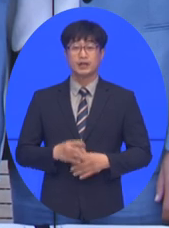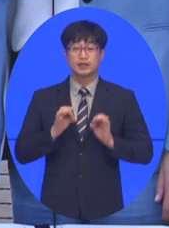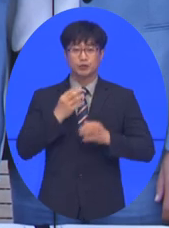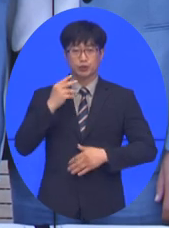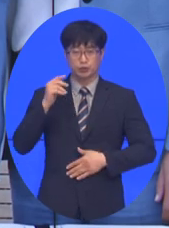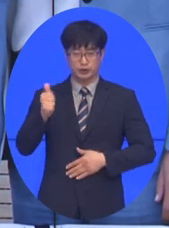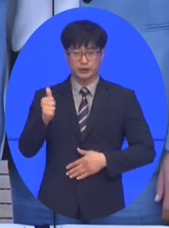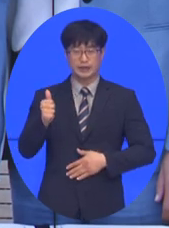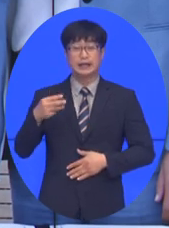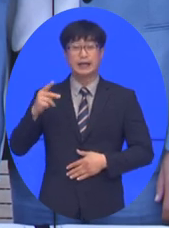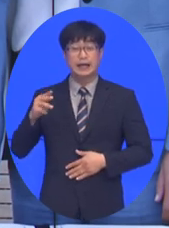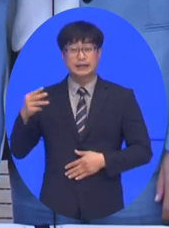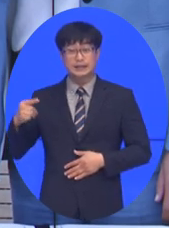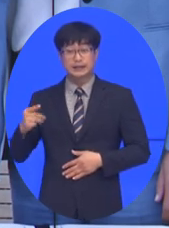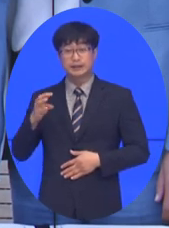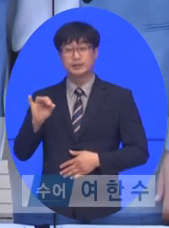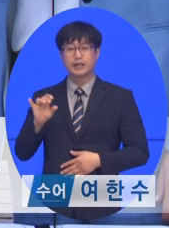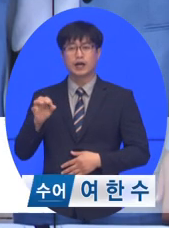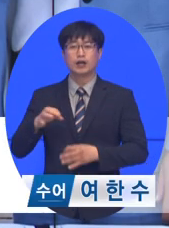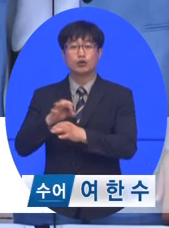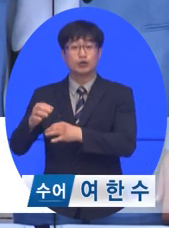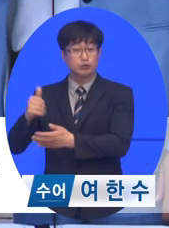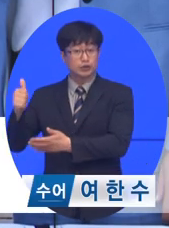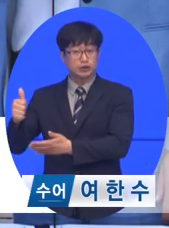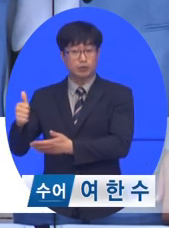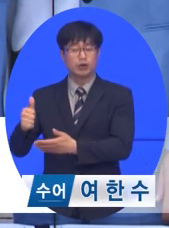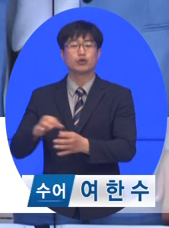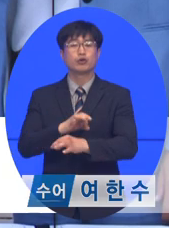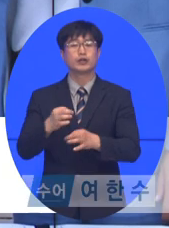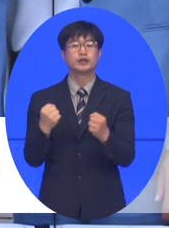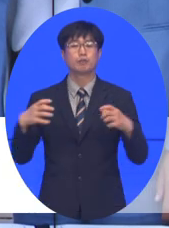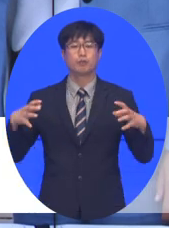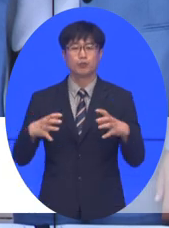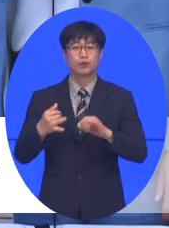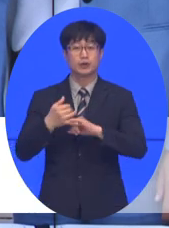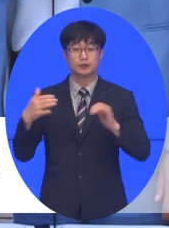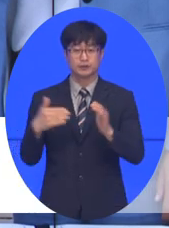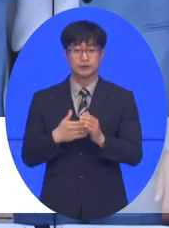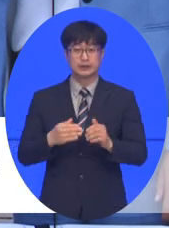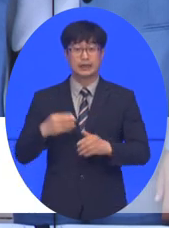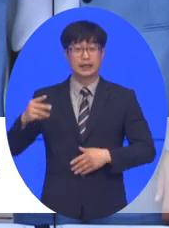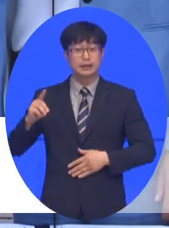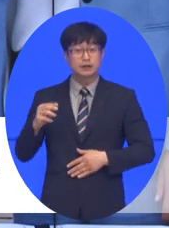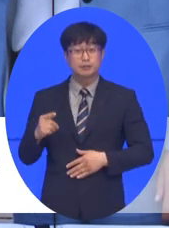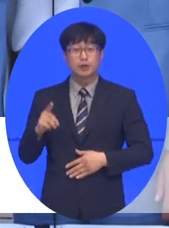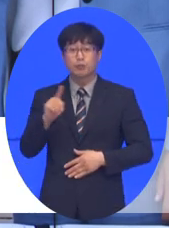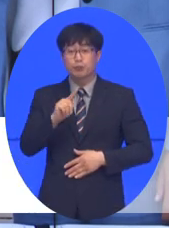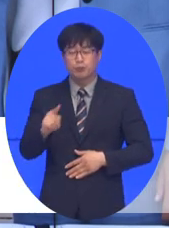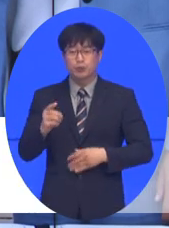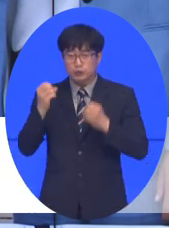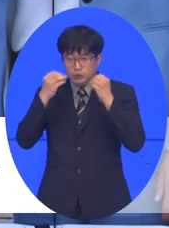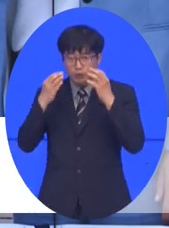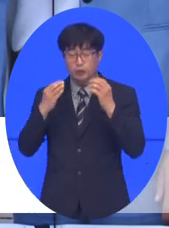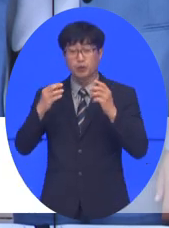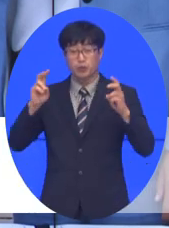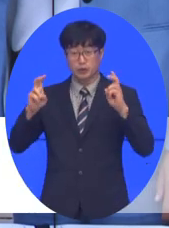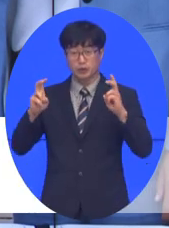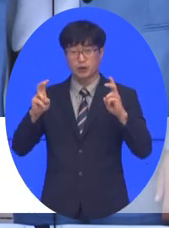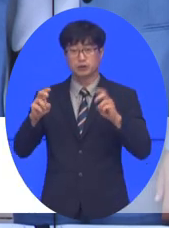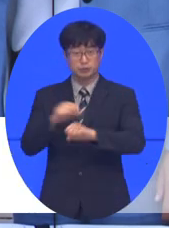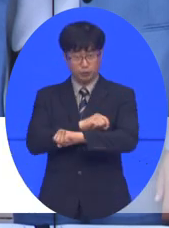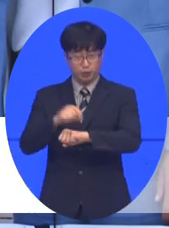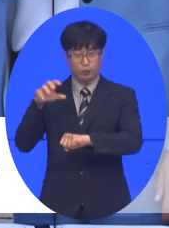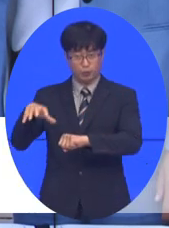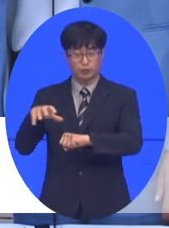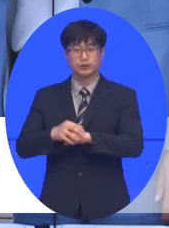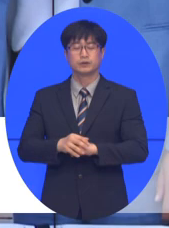김동현 지사가 라트비아 경제부 장관과 경제 협력을 약속했습니다. 라트비아는 새싹 기업이 특화된 곳인데요. 자세한